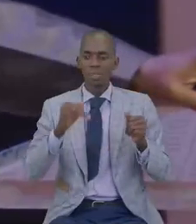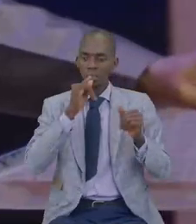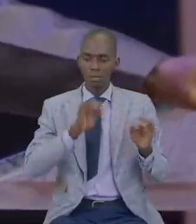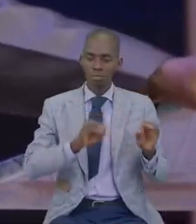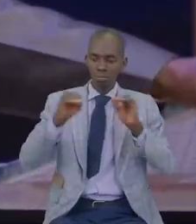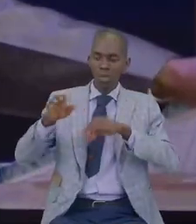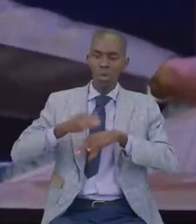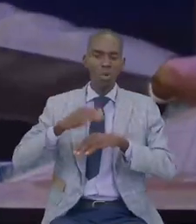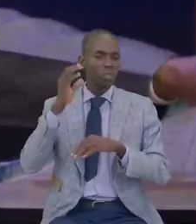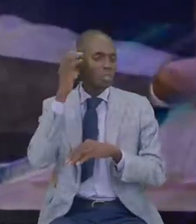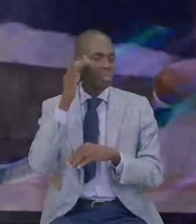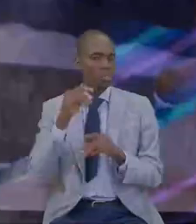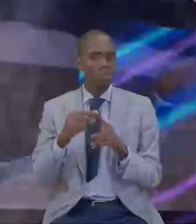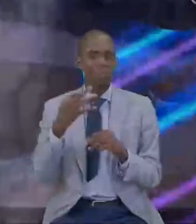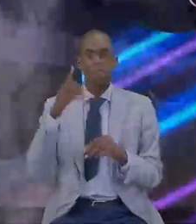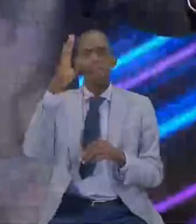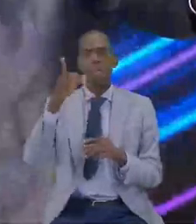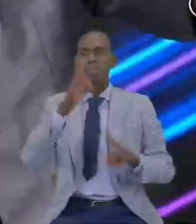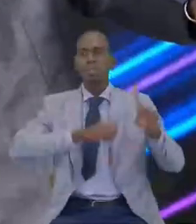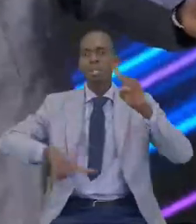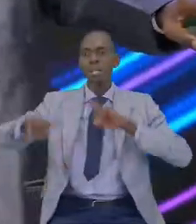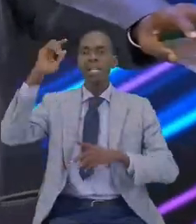Que le peuple de Dieu dise...